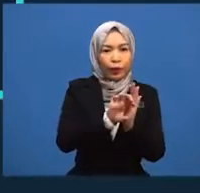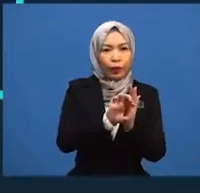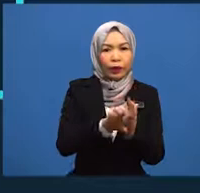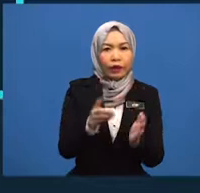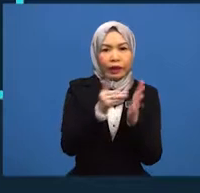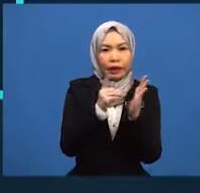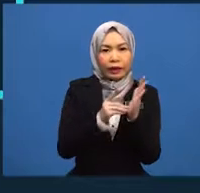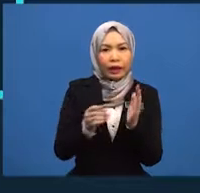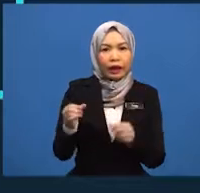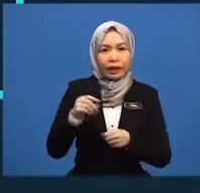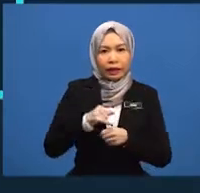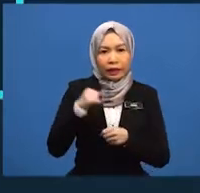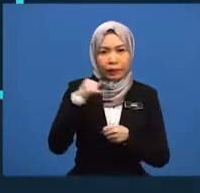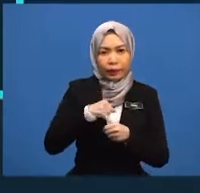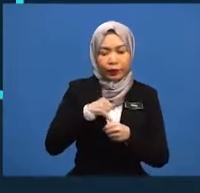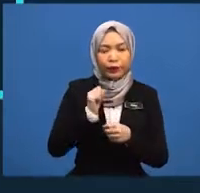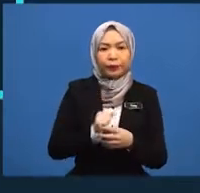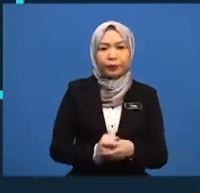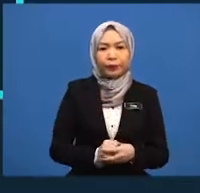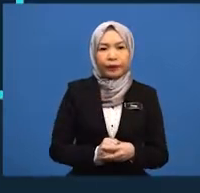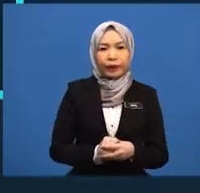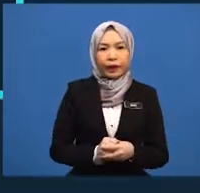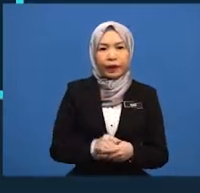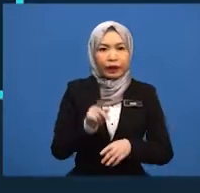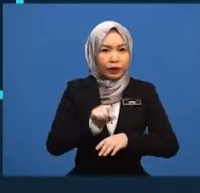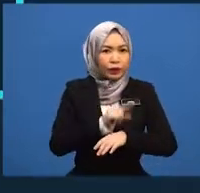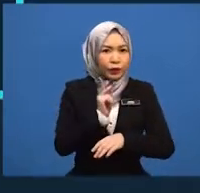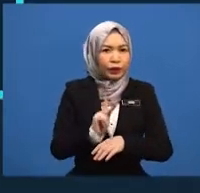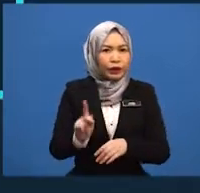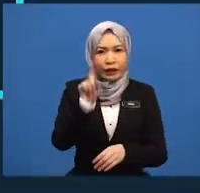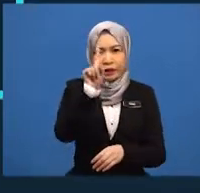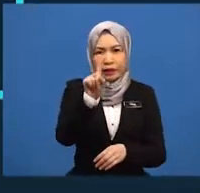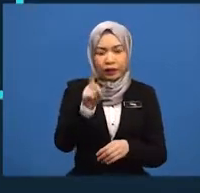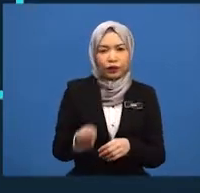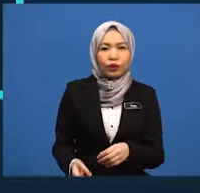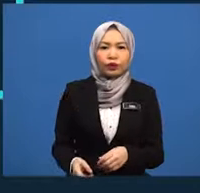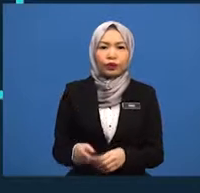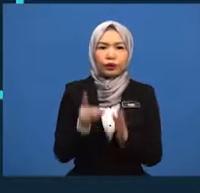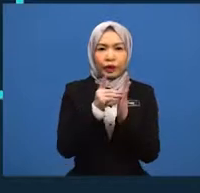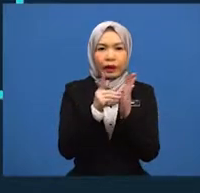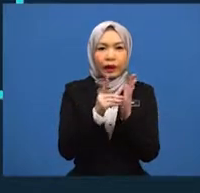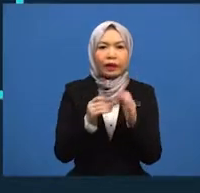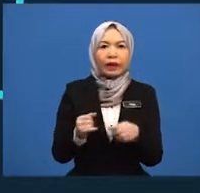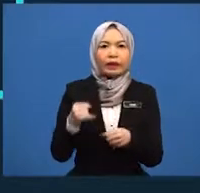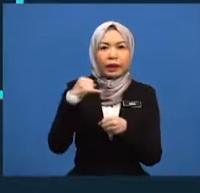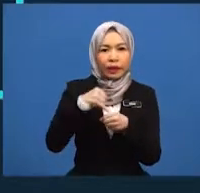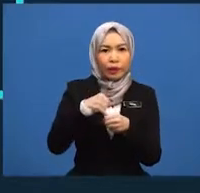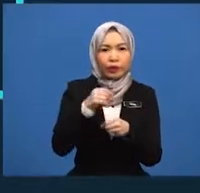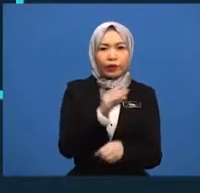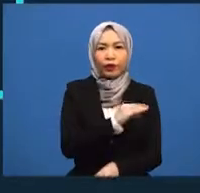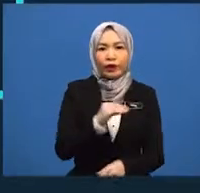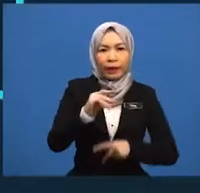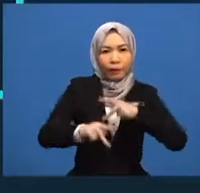Penyemak akan menggunakan satu sampel data input. Seterusnya, data akan